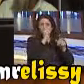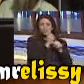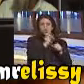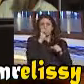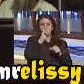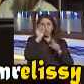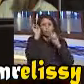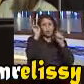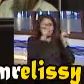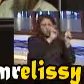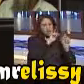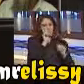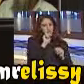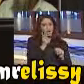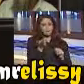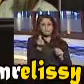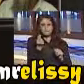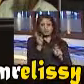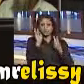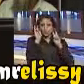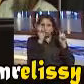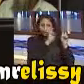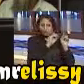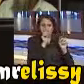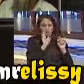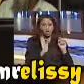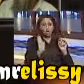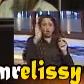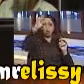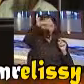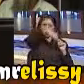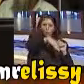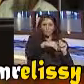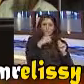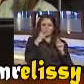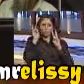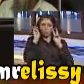وترفض تعطيل التباري، وترفض